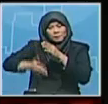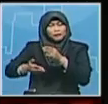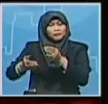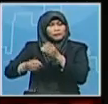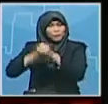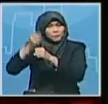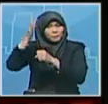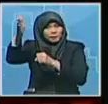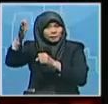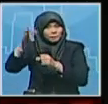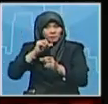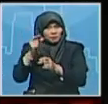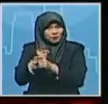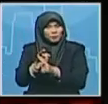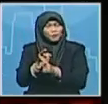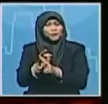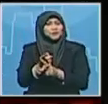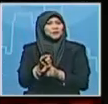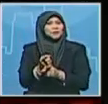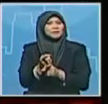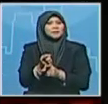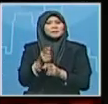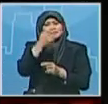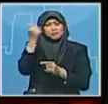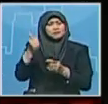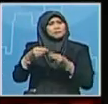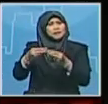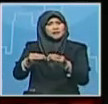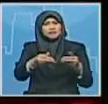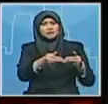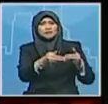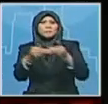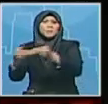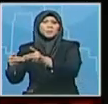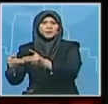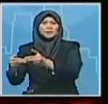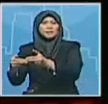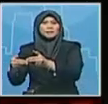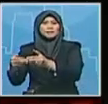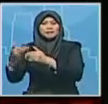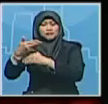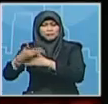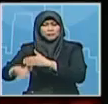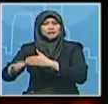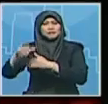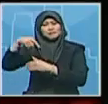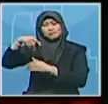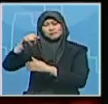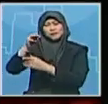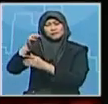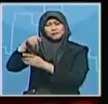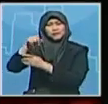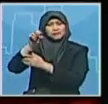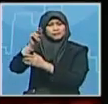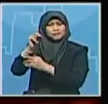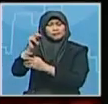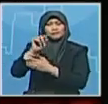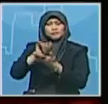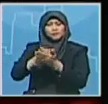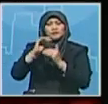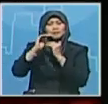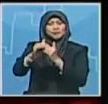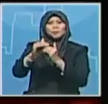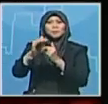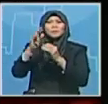tidak benar. Tidak. Kerana mereka telah diberikan extension berikutan pampasan. Ini hakikatnya. Jadi tempoh yang sepatutnya tamat